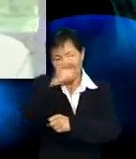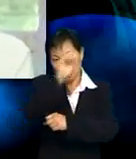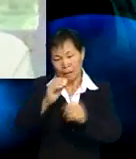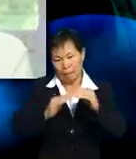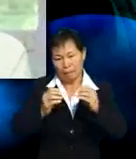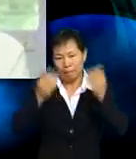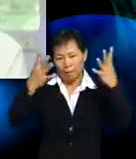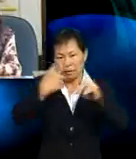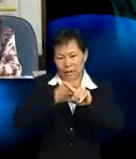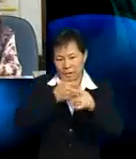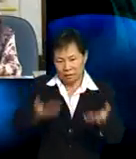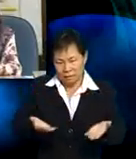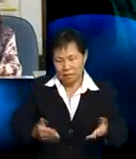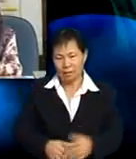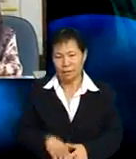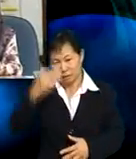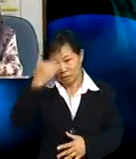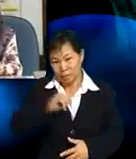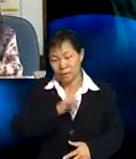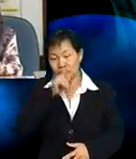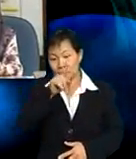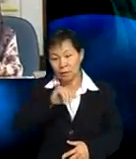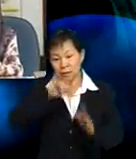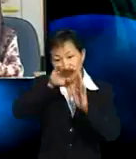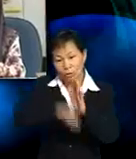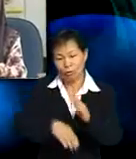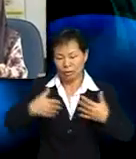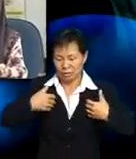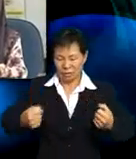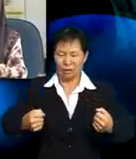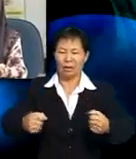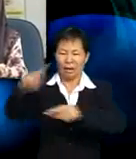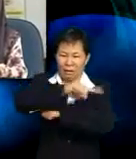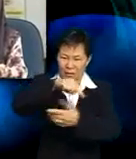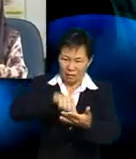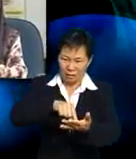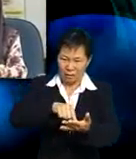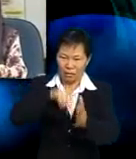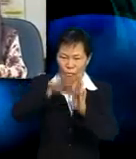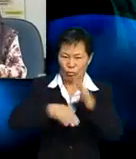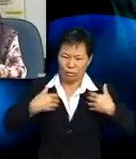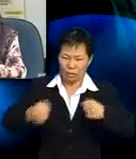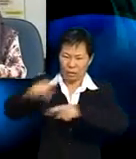lebih banyak daripada ini. Kenapa? Sebenarnya saya kurang sihat hari ini.